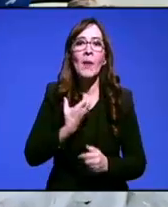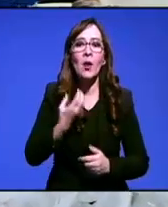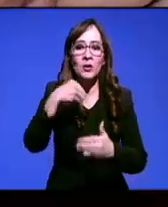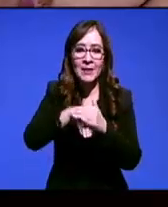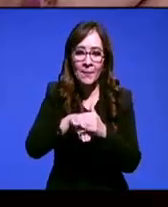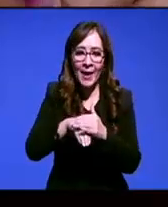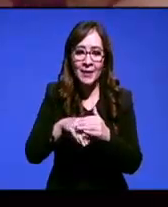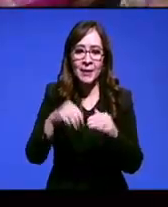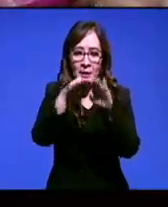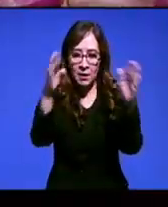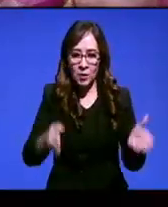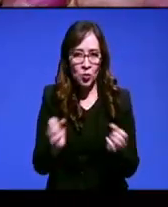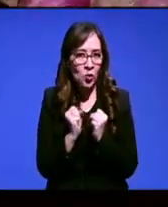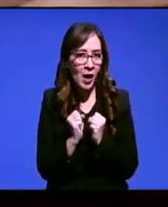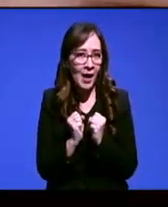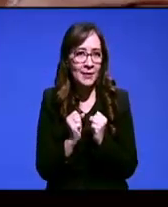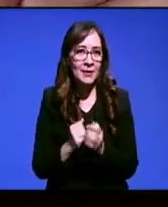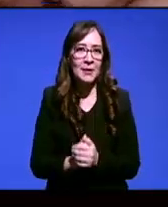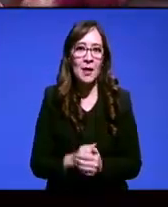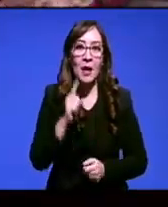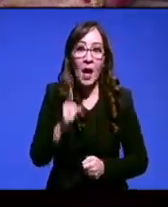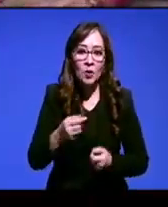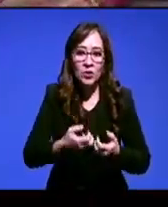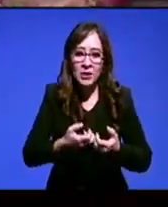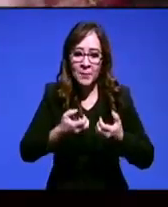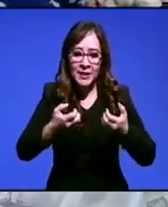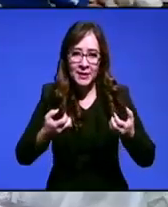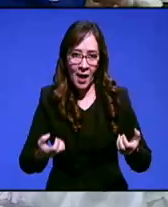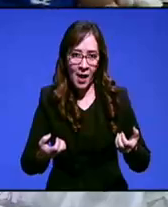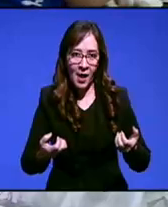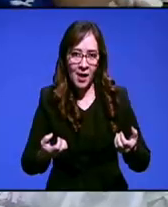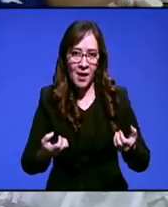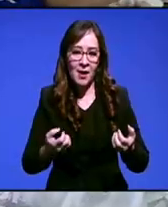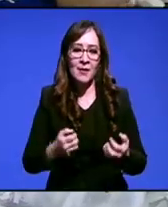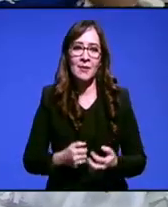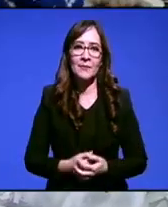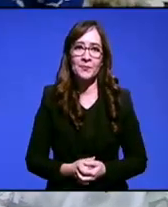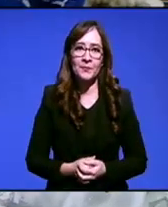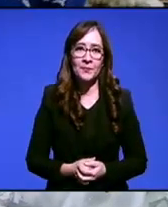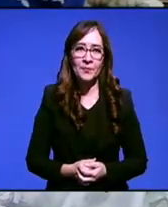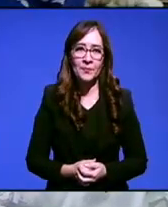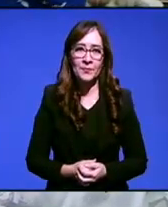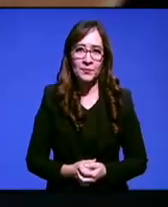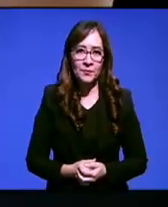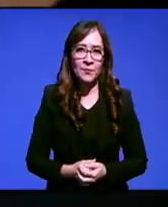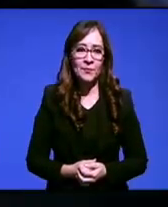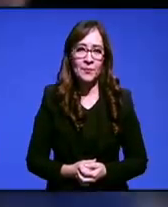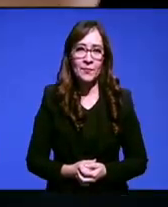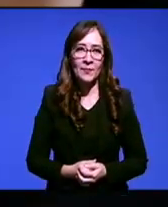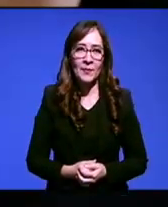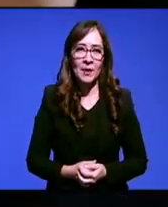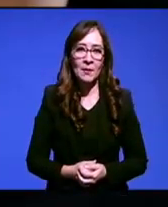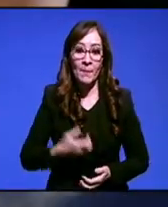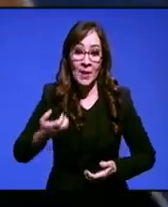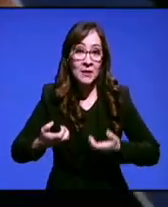merah dan bawang putih dipisah tuh. Bukan karena dongeng bawang merah dan bawang putih ya tidak akur ya. Tapi